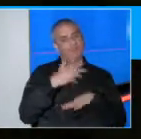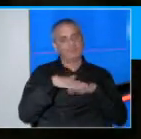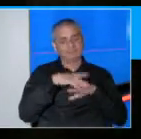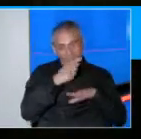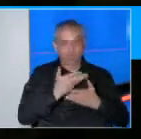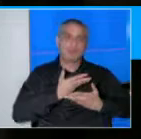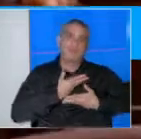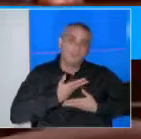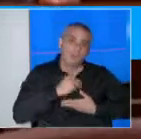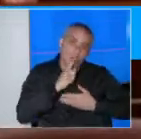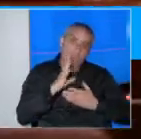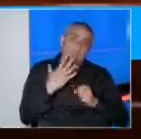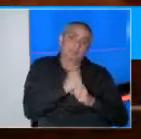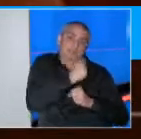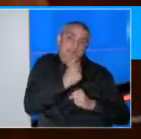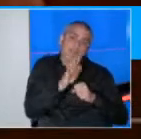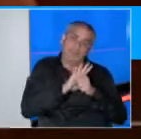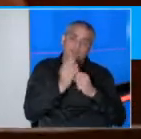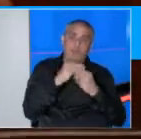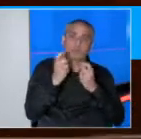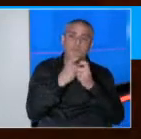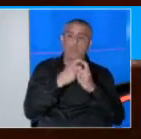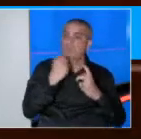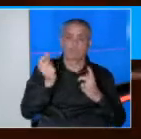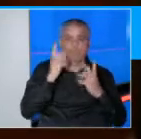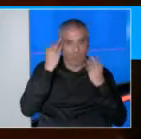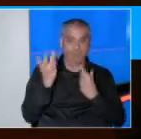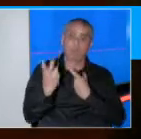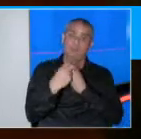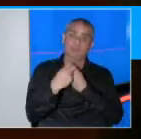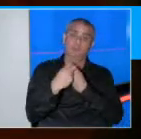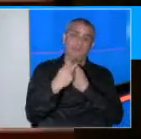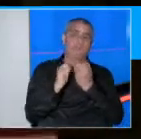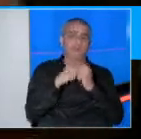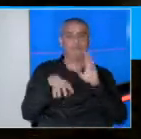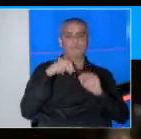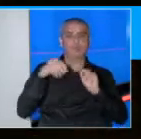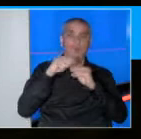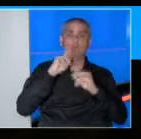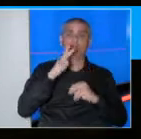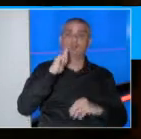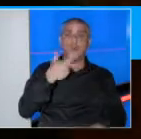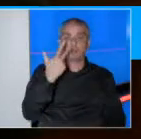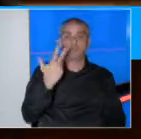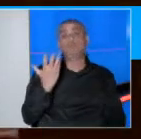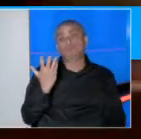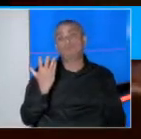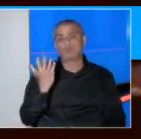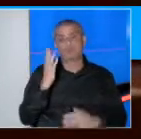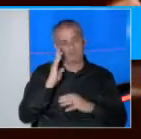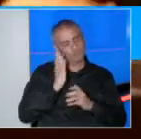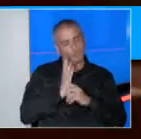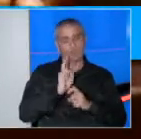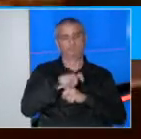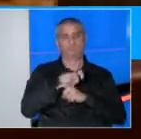לו, יקבל את זה, אולי אפילו יצליח מתישהו לשכנע עוד מפלגות ימין או חרדיות להצטרף, וככה להגיע לבחירות עוד שנתיים, שלוש, ארבע, בעצם על הגלגל.